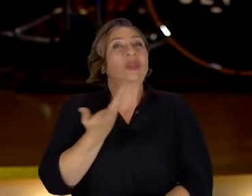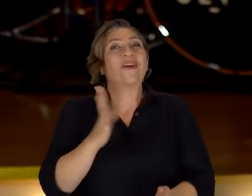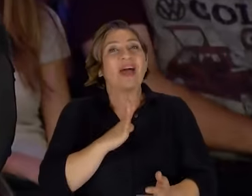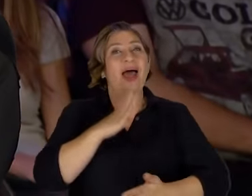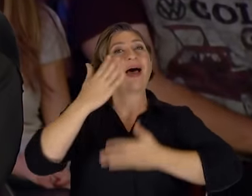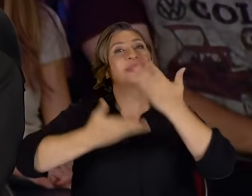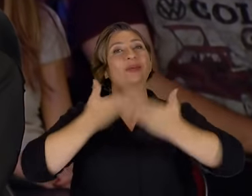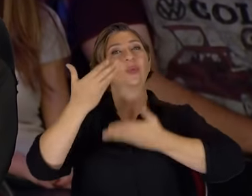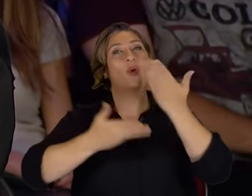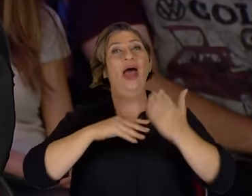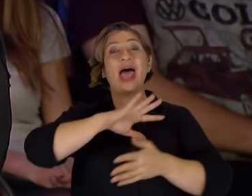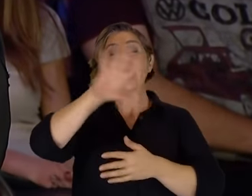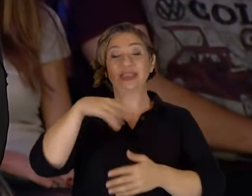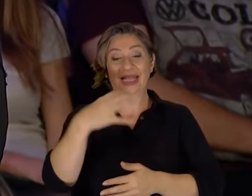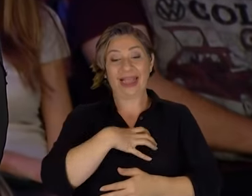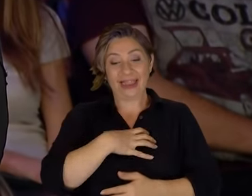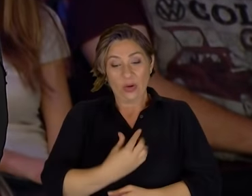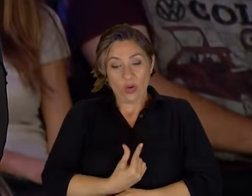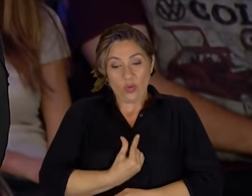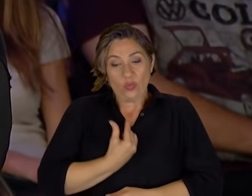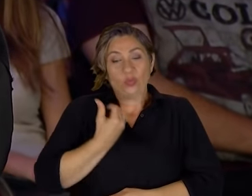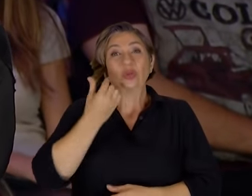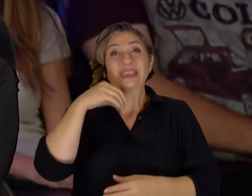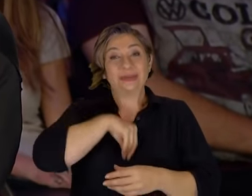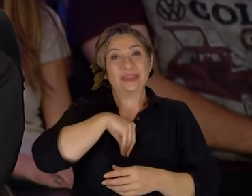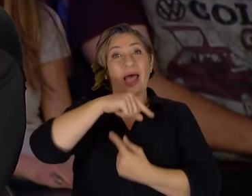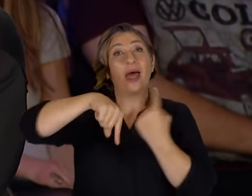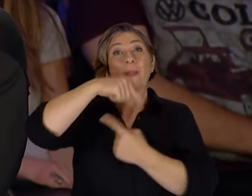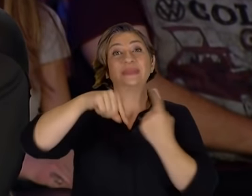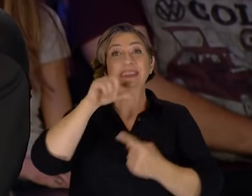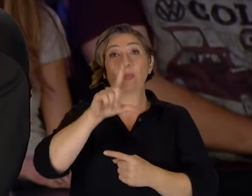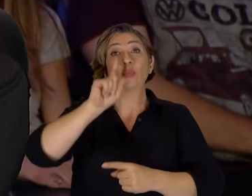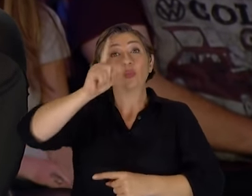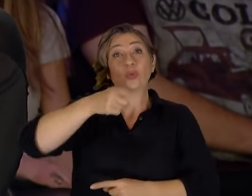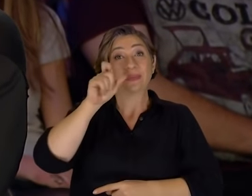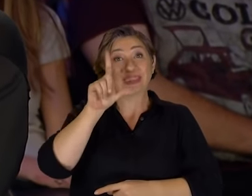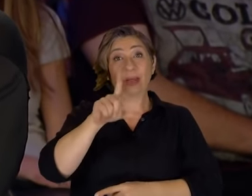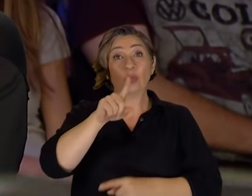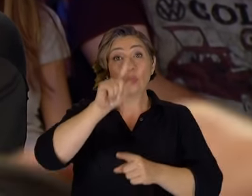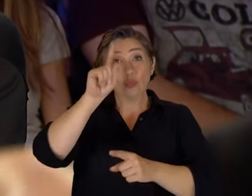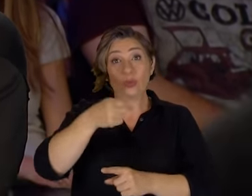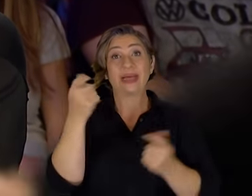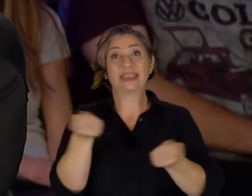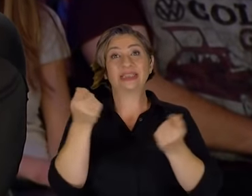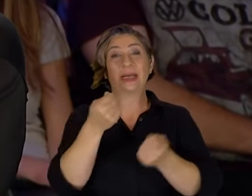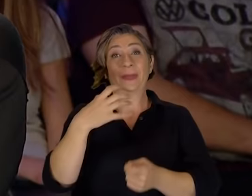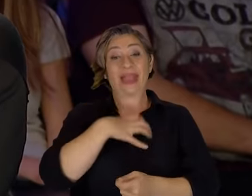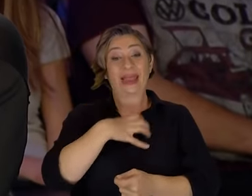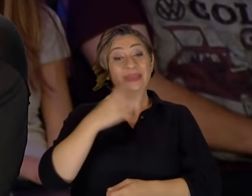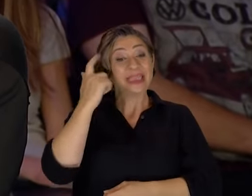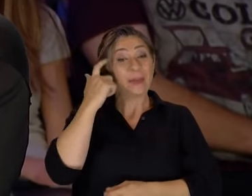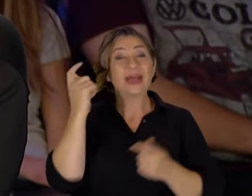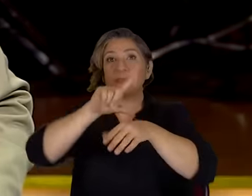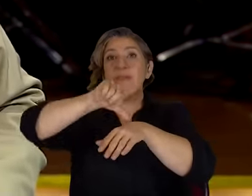anlatıyor. Demek ki her şeyi kendi içimizde aramamız gerekir. Bulmamız gerekir. Bulmaya çalışalım. Kendimizi